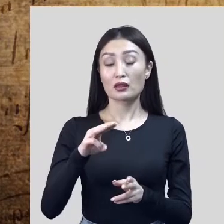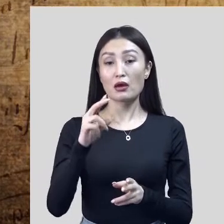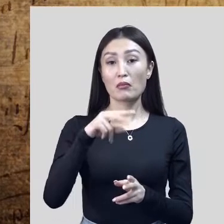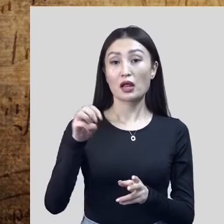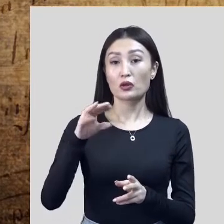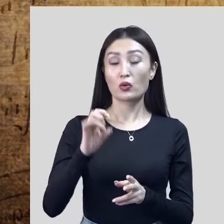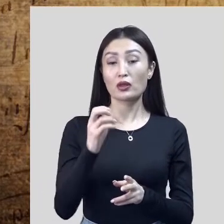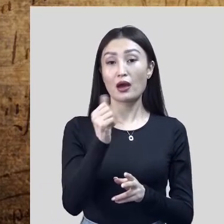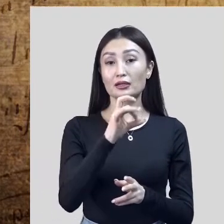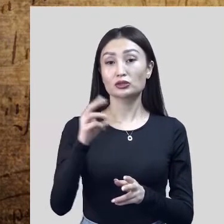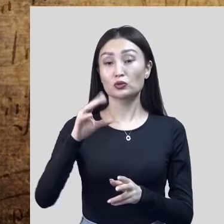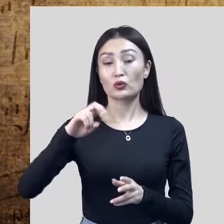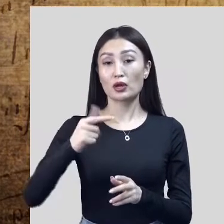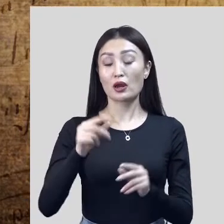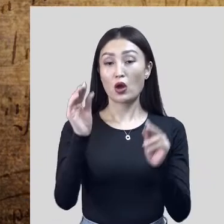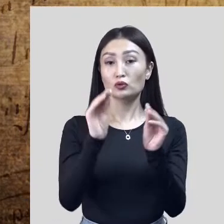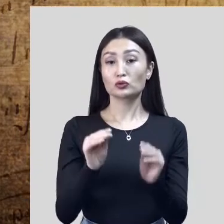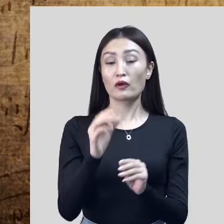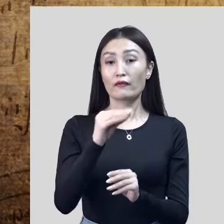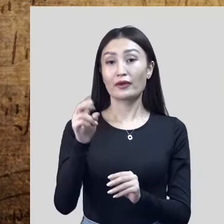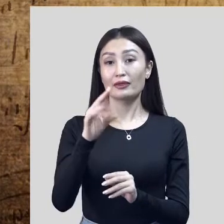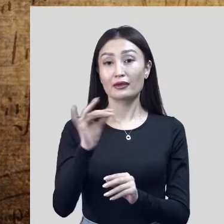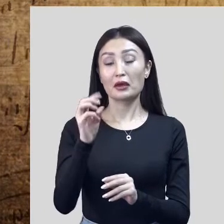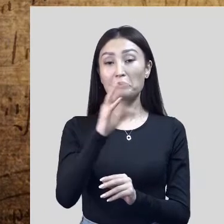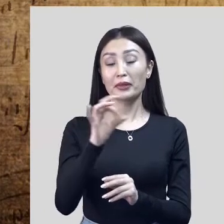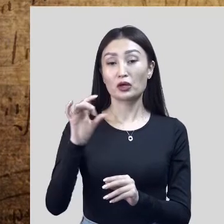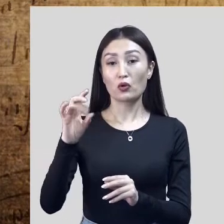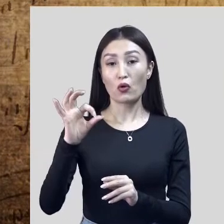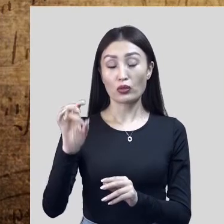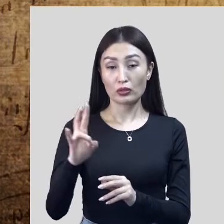Платон, Аристотель, скульпторы – Фидий, Мирон,